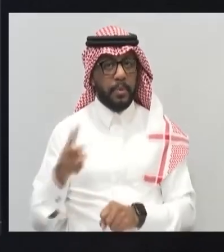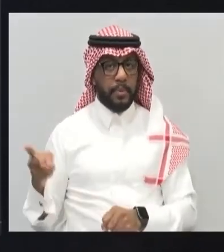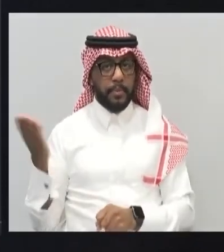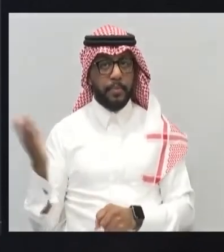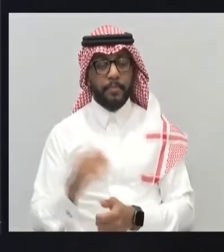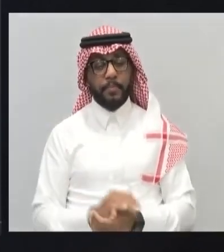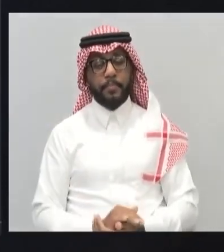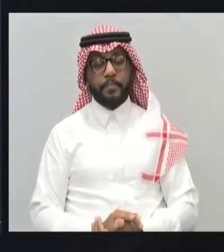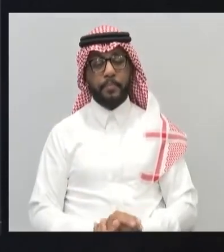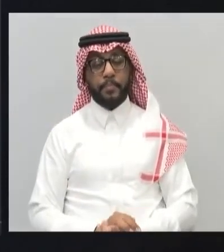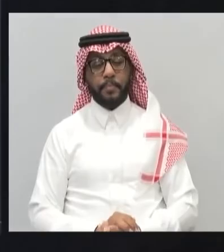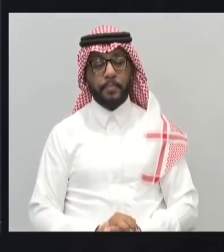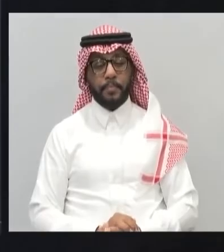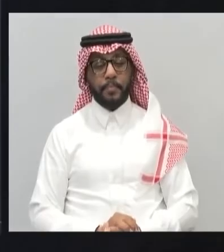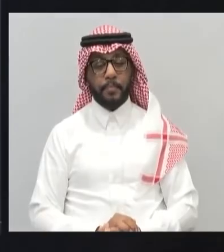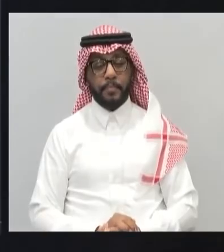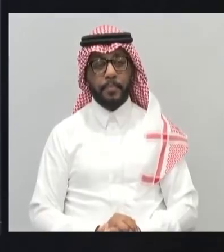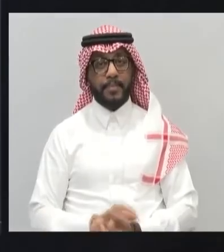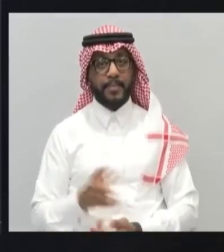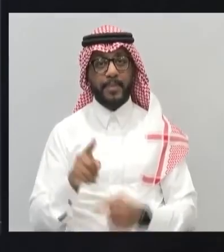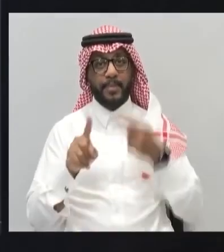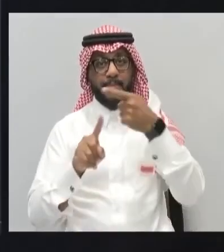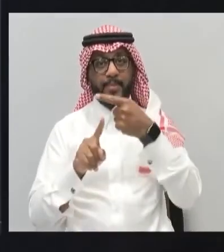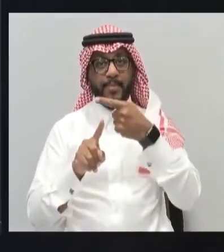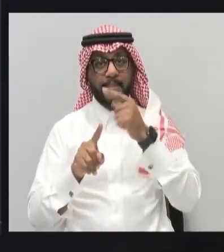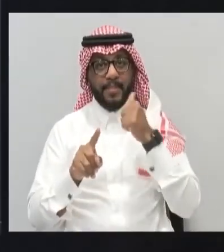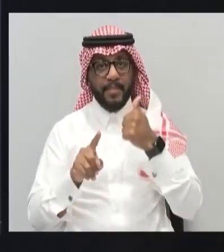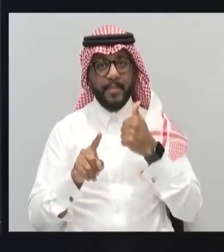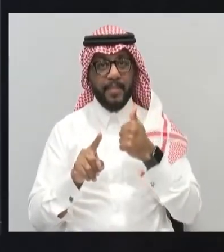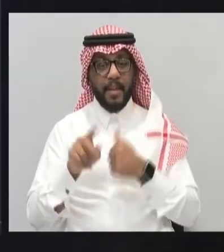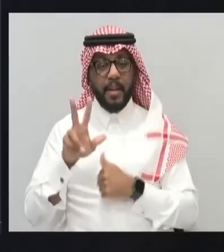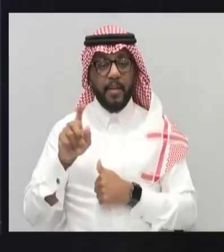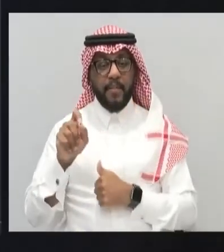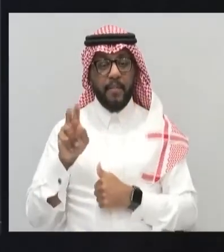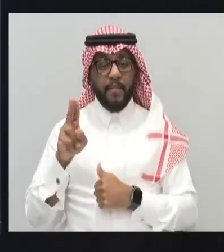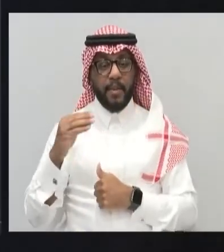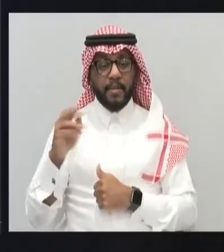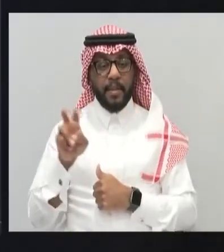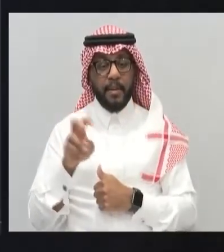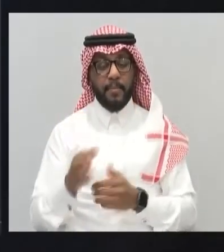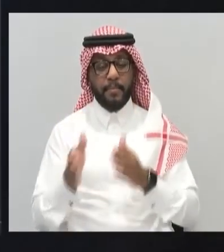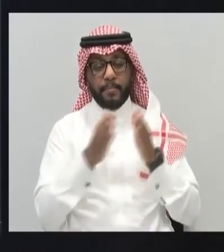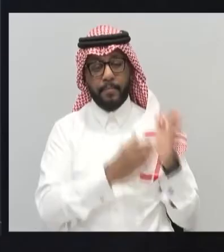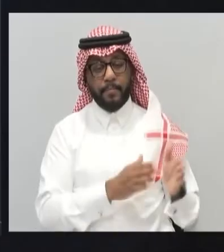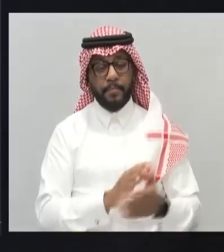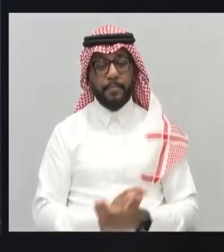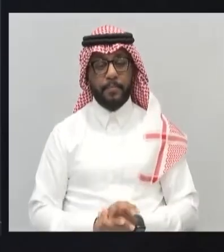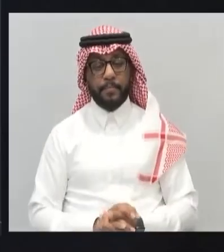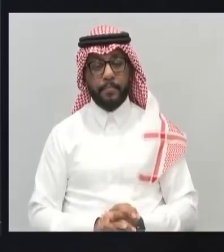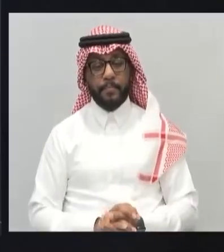الا منصوبا او جمله في محل نصب جمله في محل نصب كما سياتي معنا